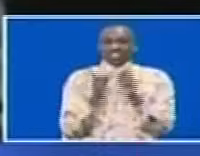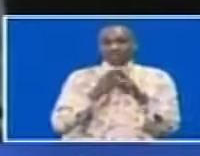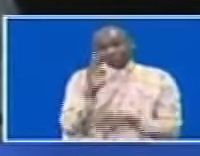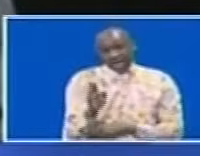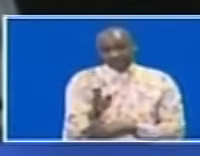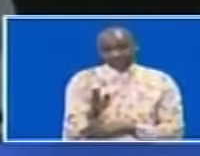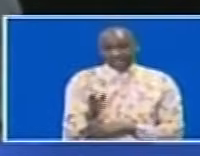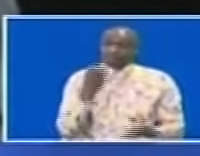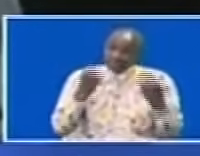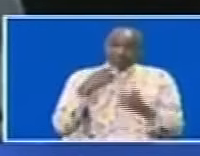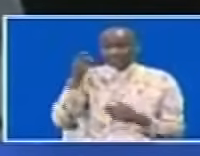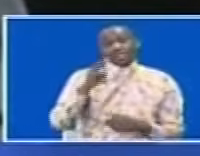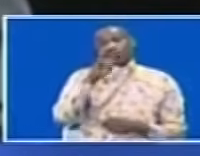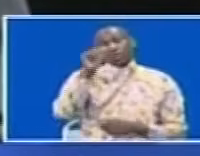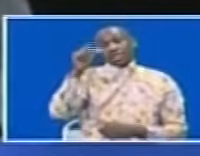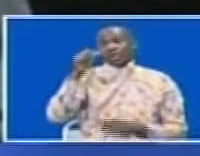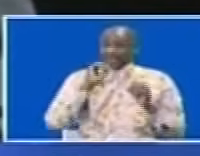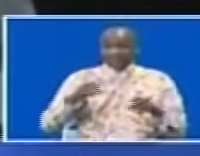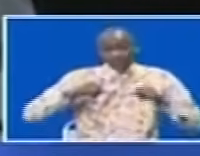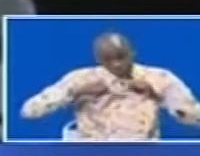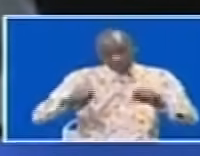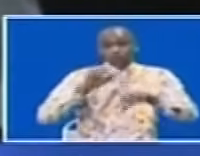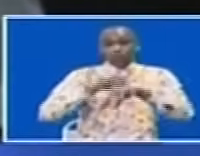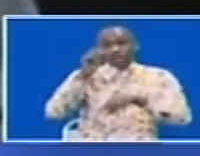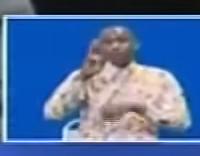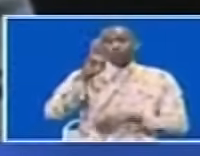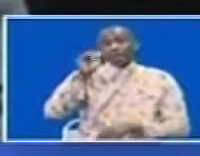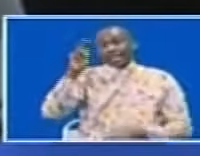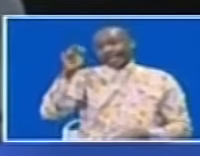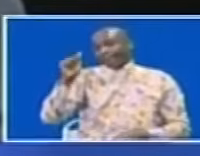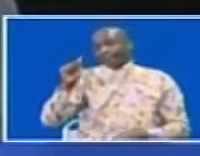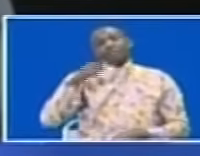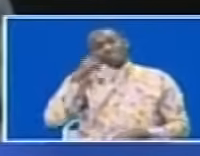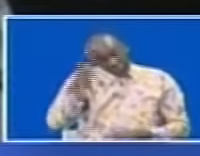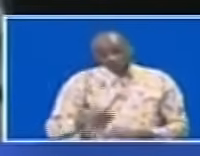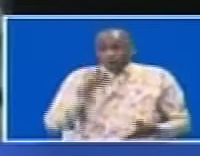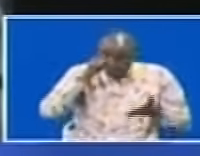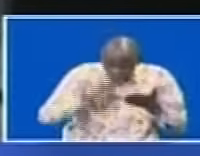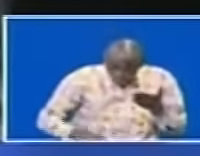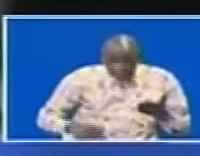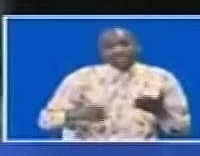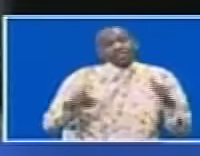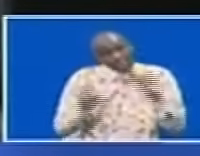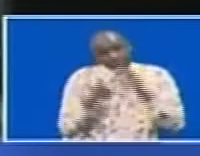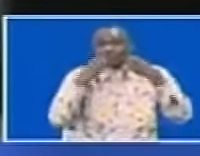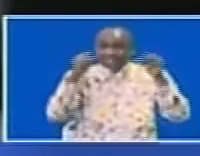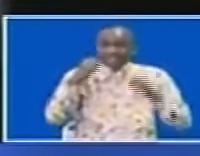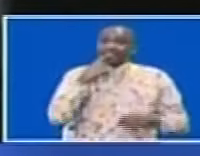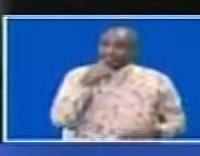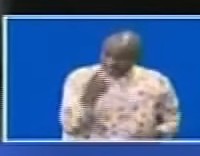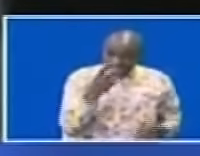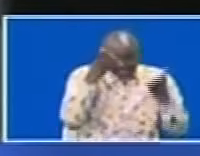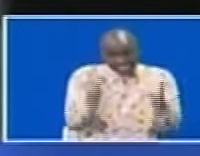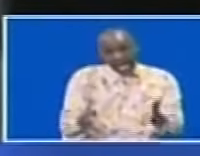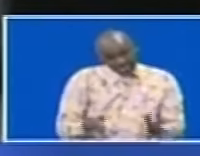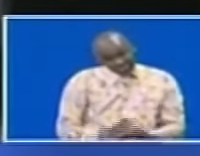Na labda nisimuite William ndio ninyi muendelee kuzoea kumuita William niseme yale ambaye makamu wa rais ameongea